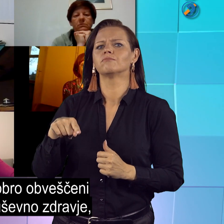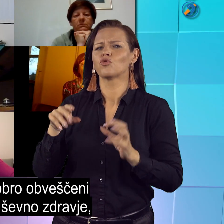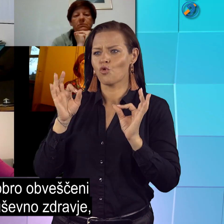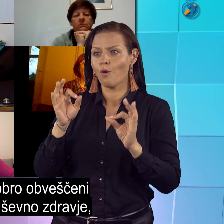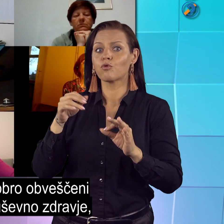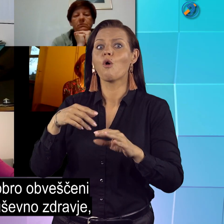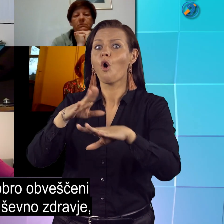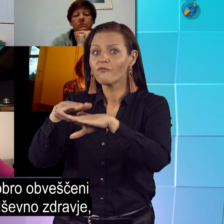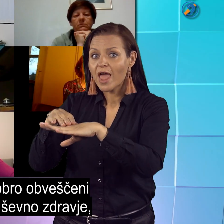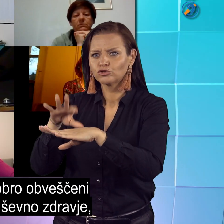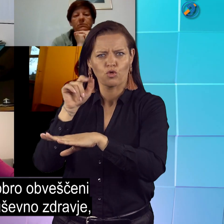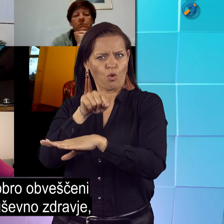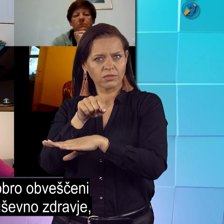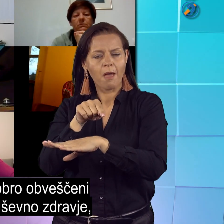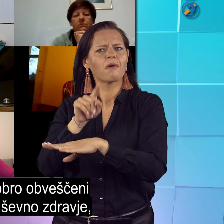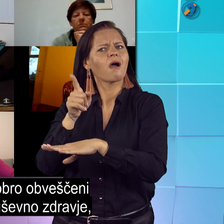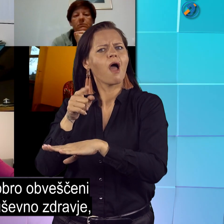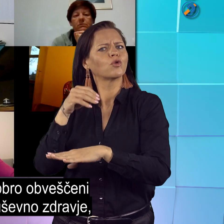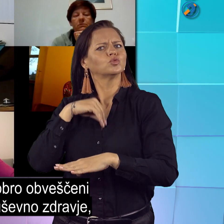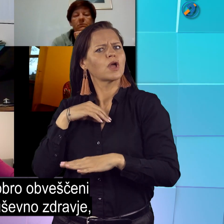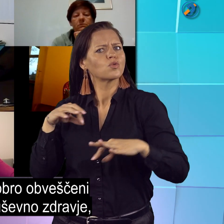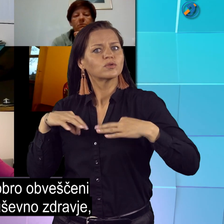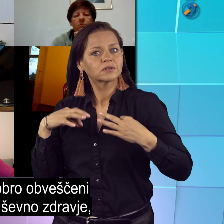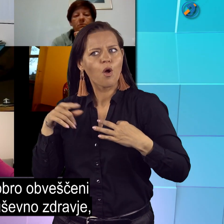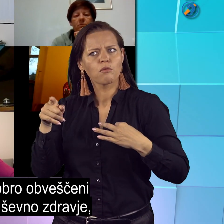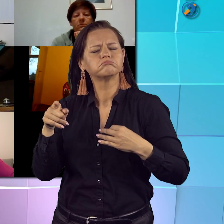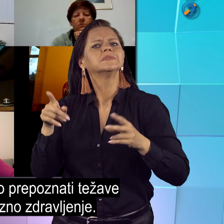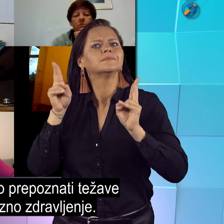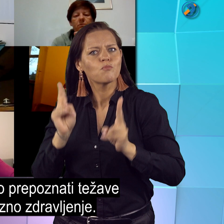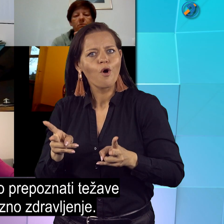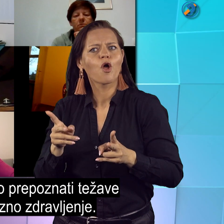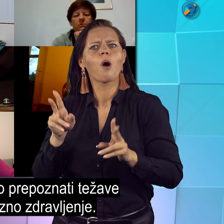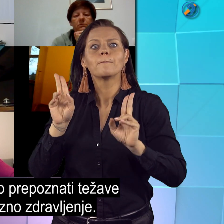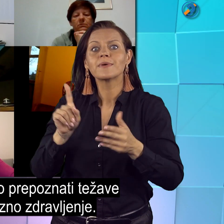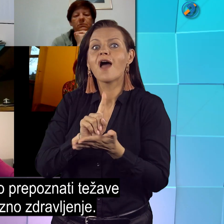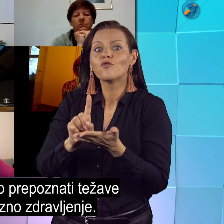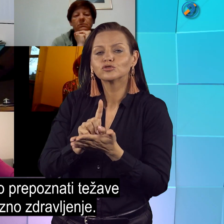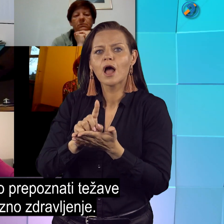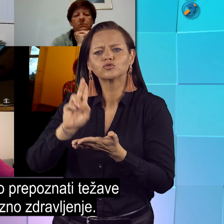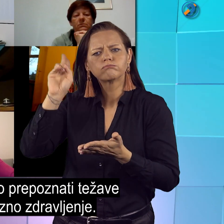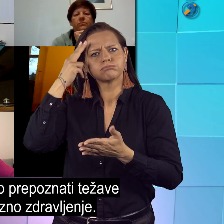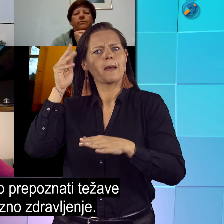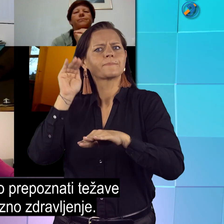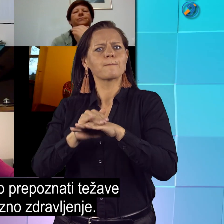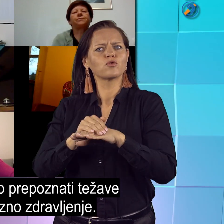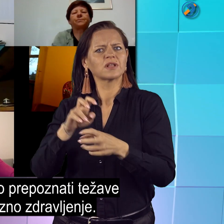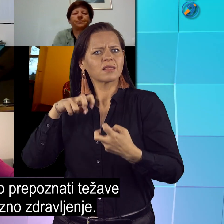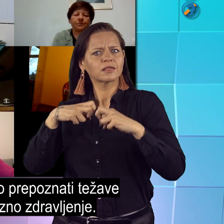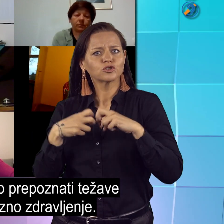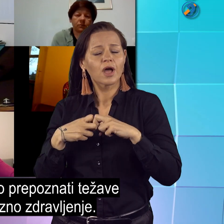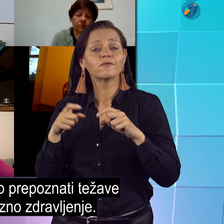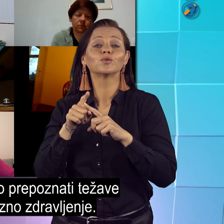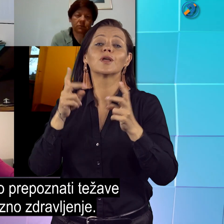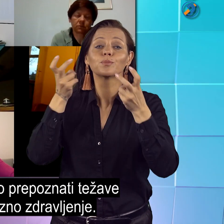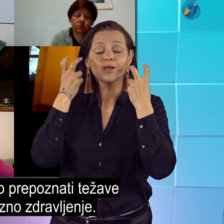dobro obveščeni o tem, kaj je duševno zdravje, zmorajo pravočasno prepoznati težave in poiskati